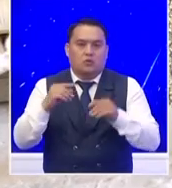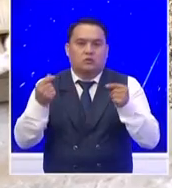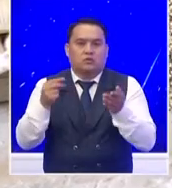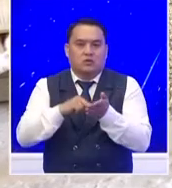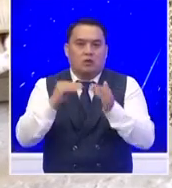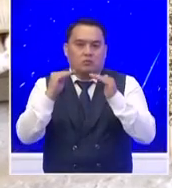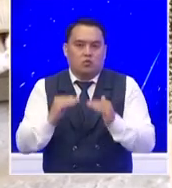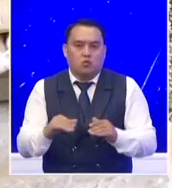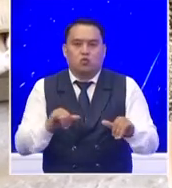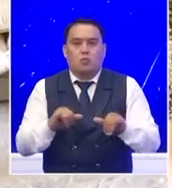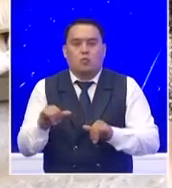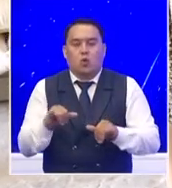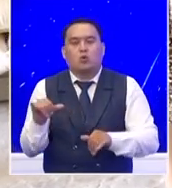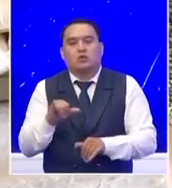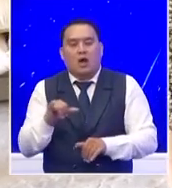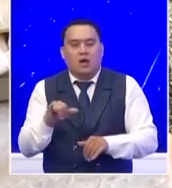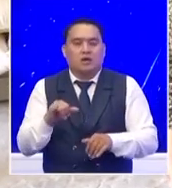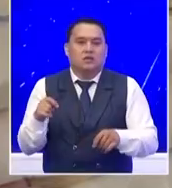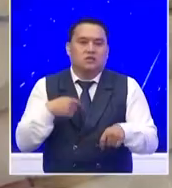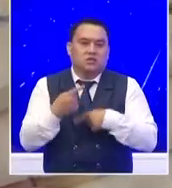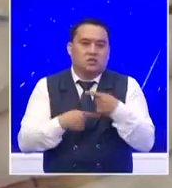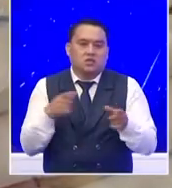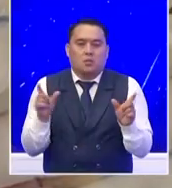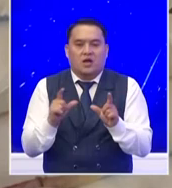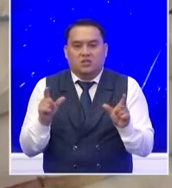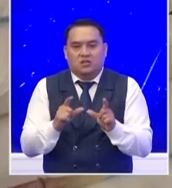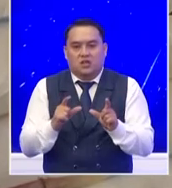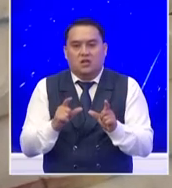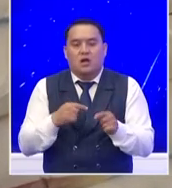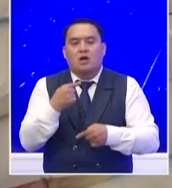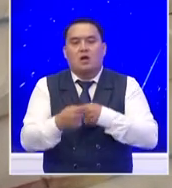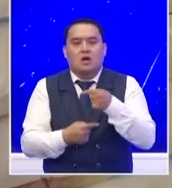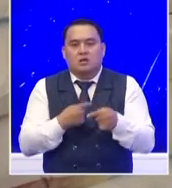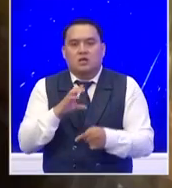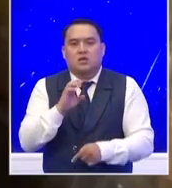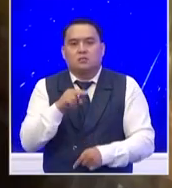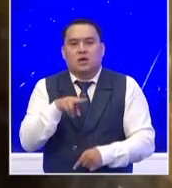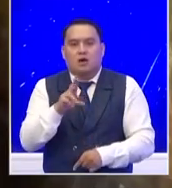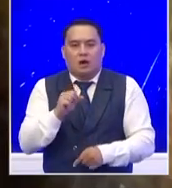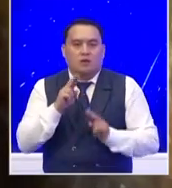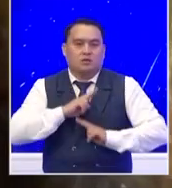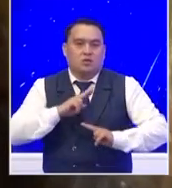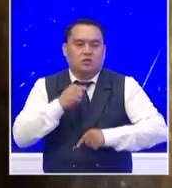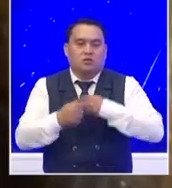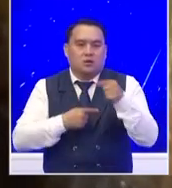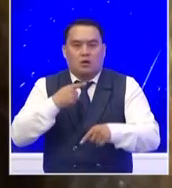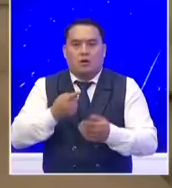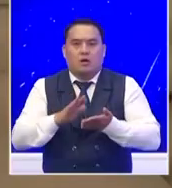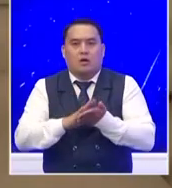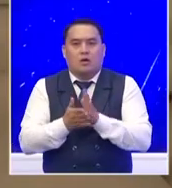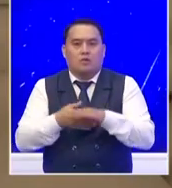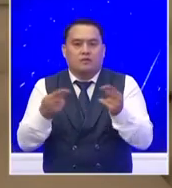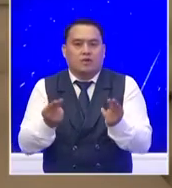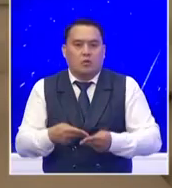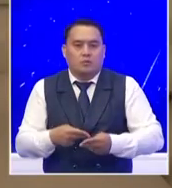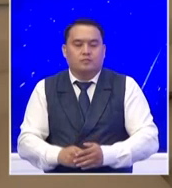цене на субботних ярмарках коммунального рынка и через социальные магазины. С последними СПК ЖТСУ сотрудничает через агентский договор.